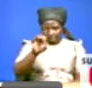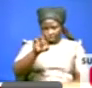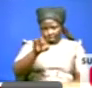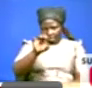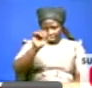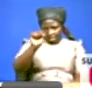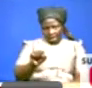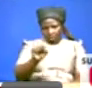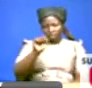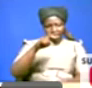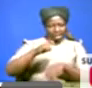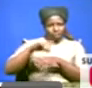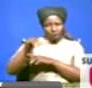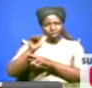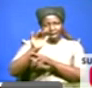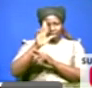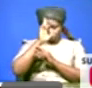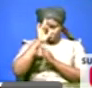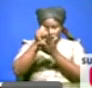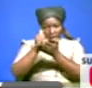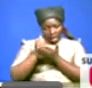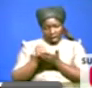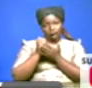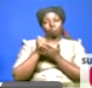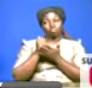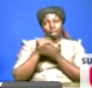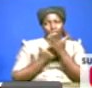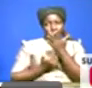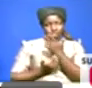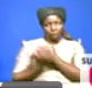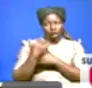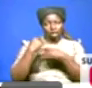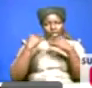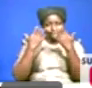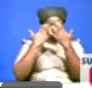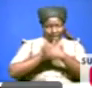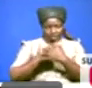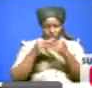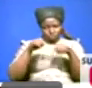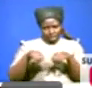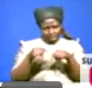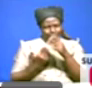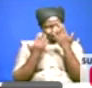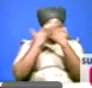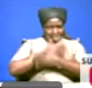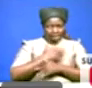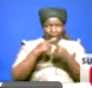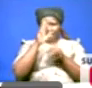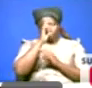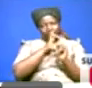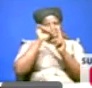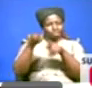polisi usiku wa kuamkia leo. Na maafisa wa polisi walifika kwa haraka katika eneo hilo. Kwa mujibu wa afisa